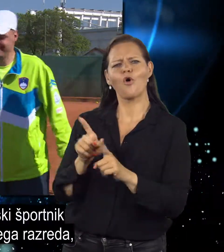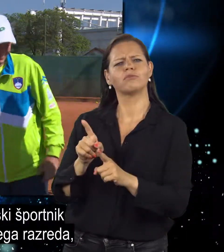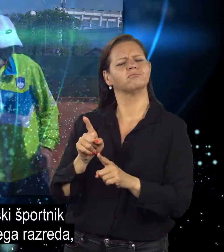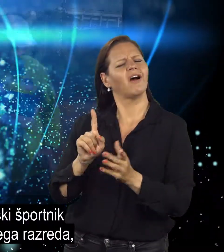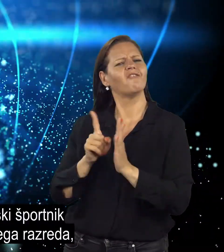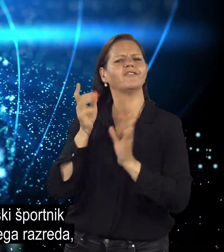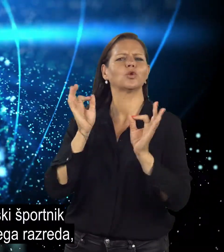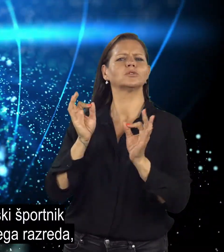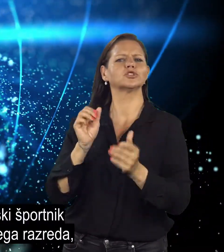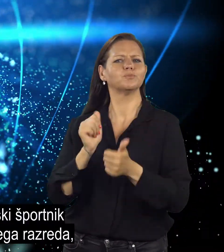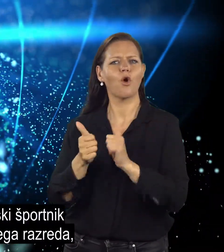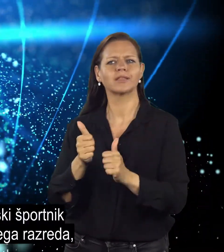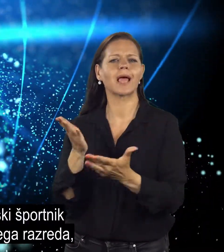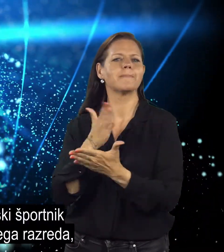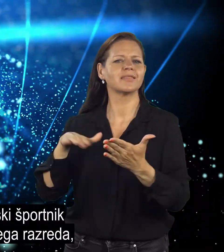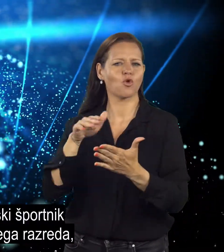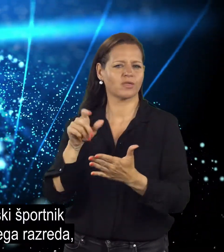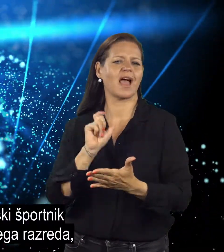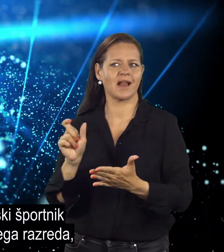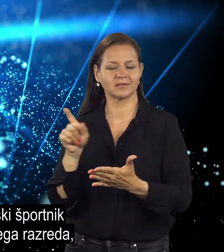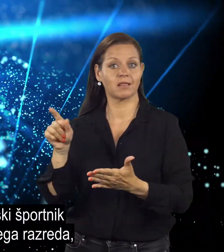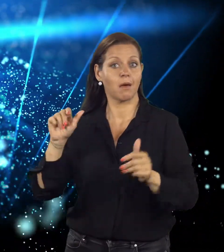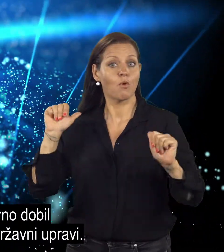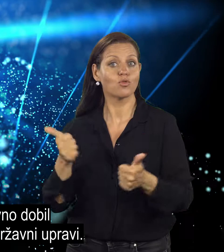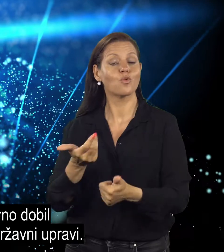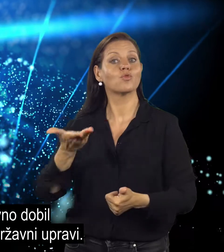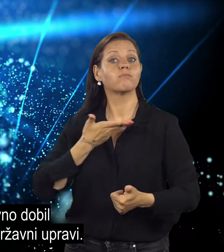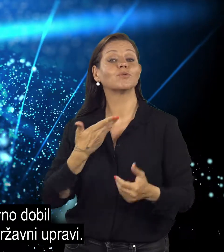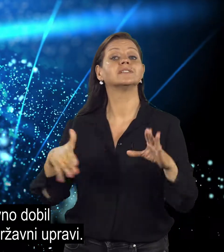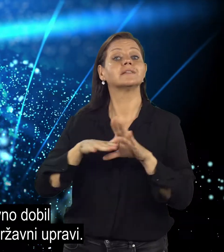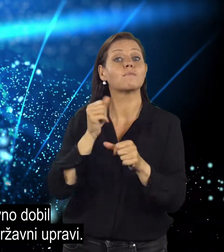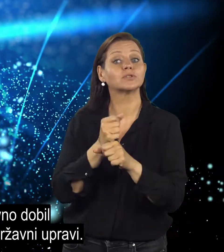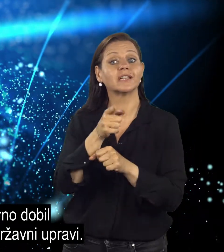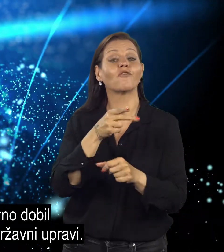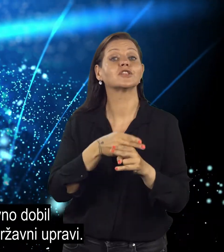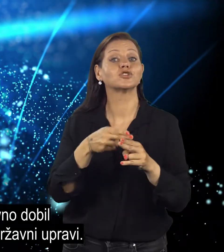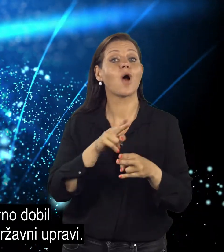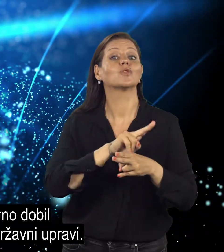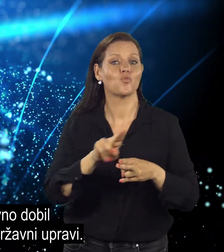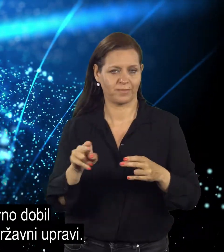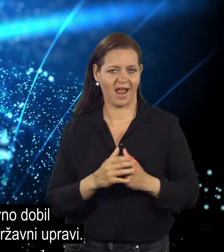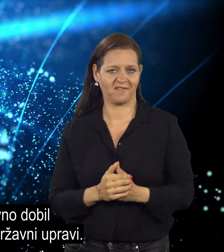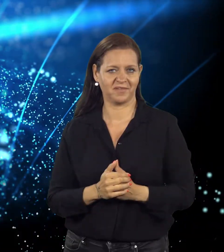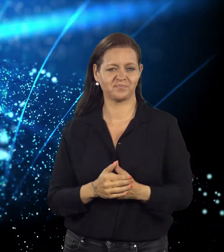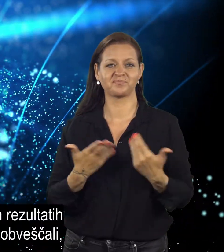Kot vrhunski športnik mednarodnega razreda je ponovno dobil zaposlitev v državni upravi.